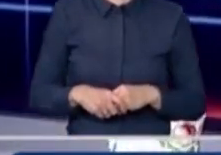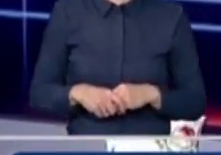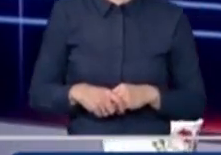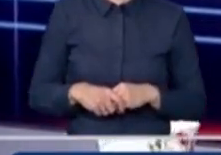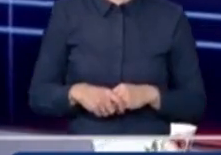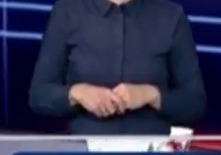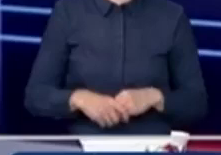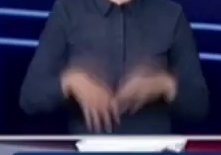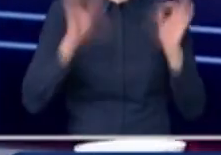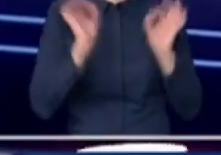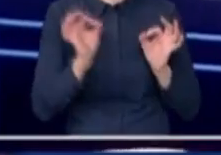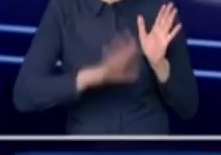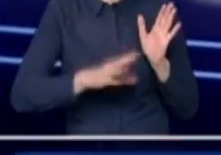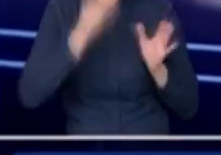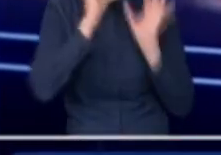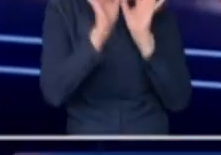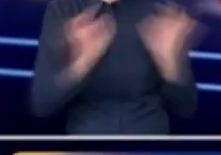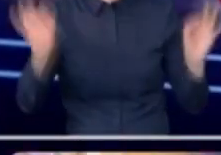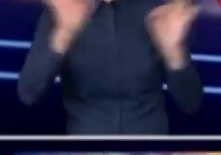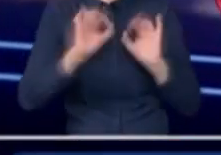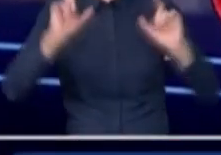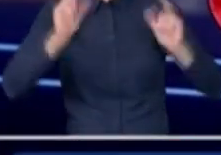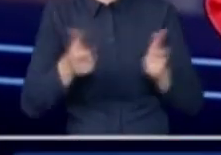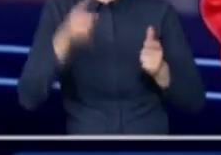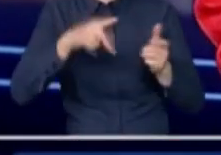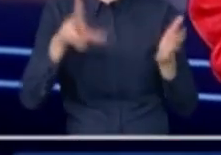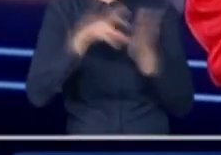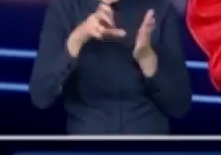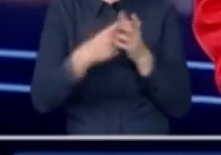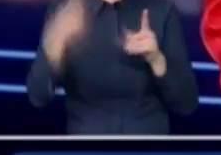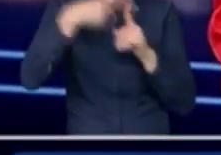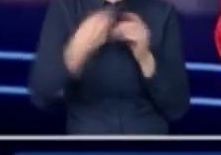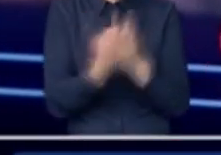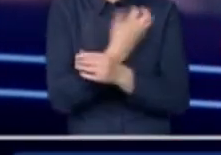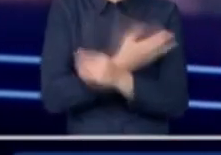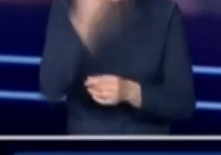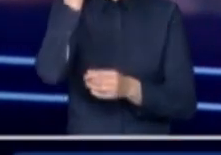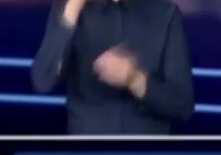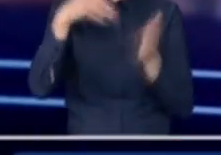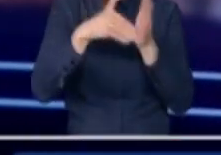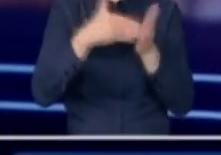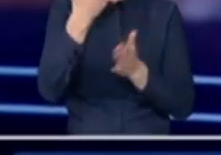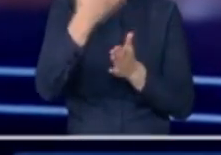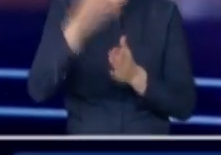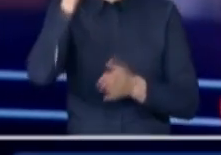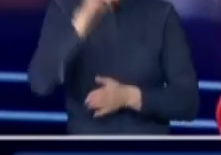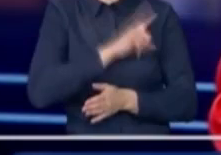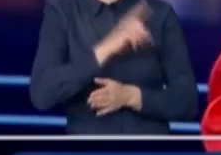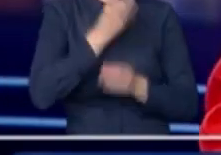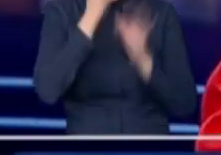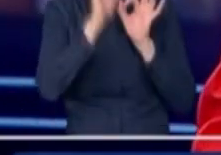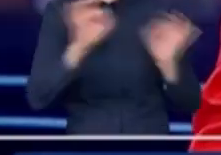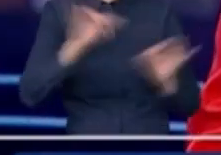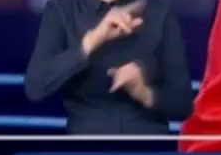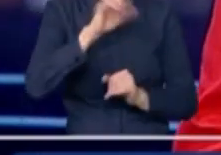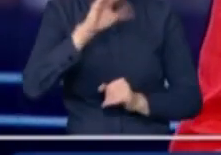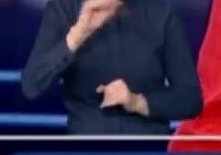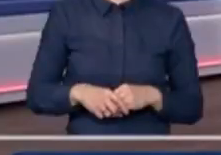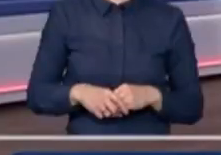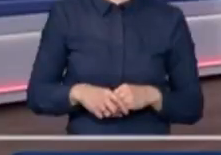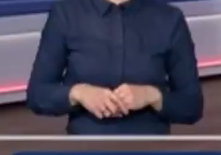A w naszej deserowej kuchni ciasto z warzyw. Co będzie potrzebne do jego wykonania, podpowie psychodietetyk Izabela